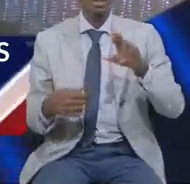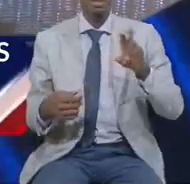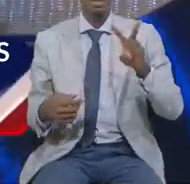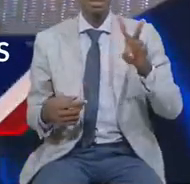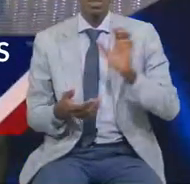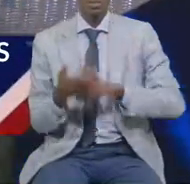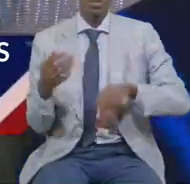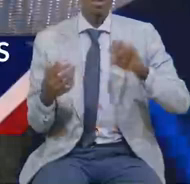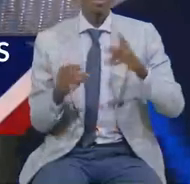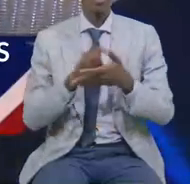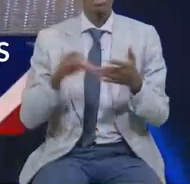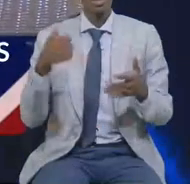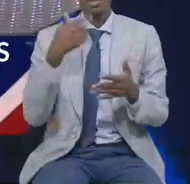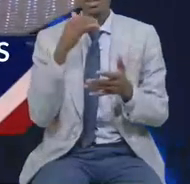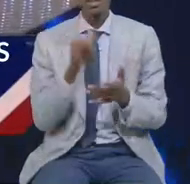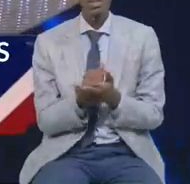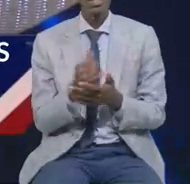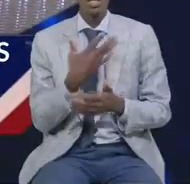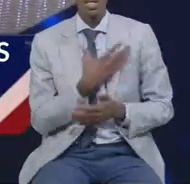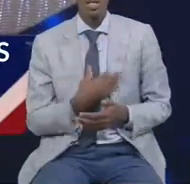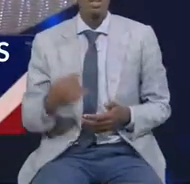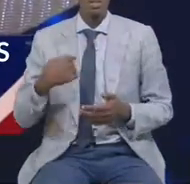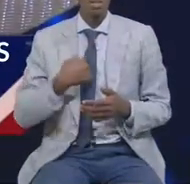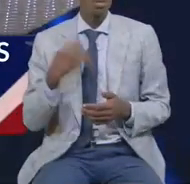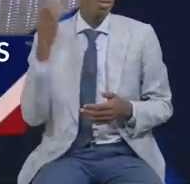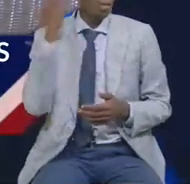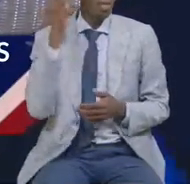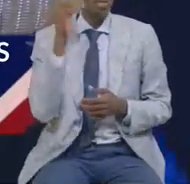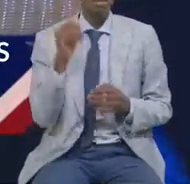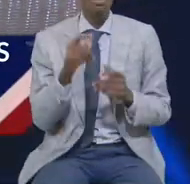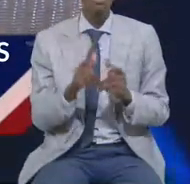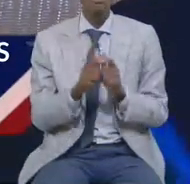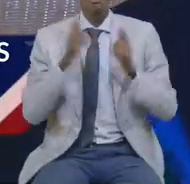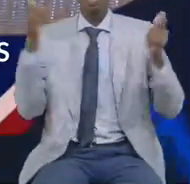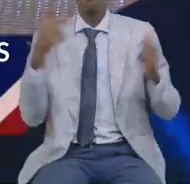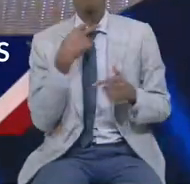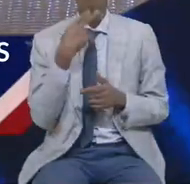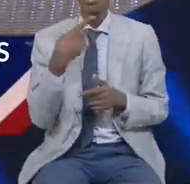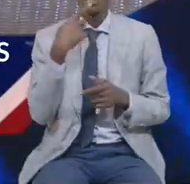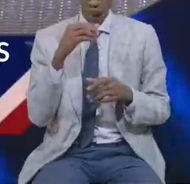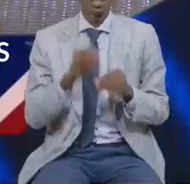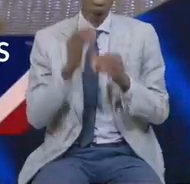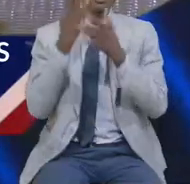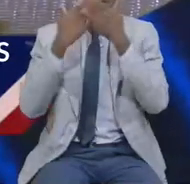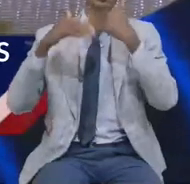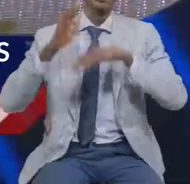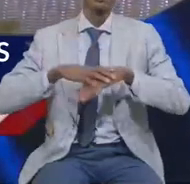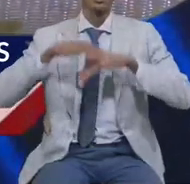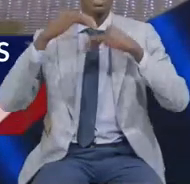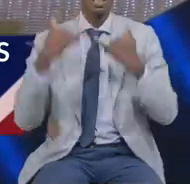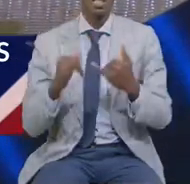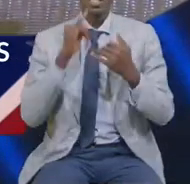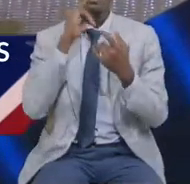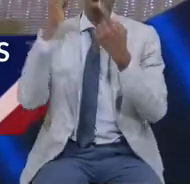dit, et j'entendis dans le ciel une voix forte qui disait, maintenant le